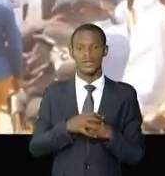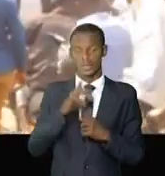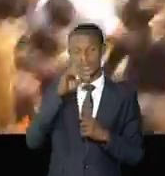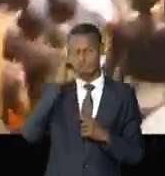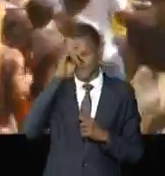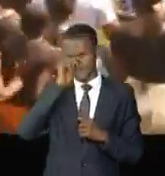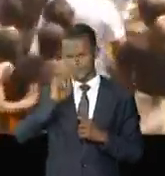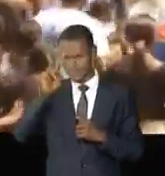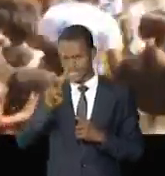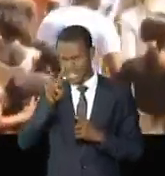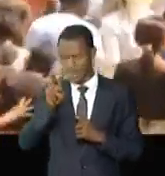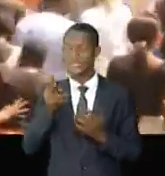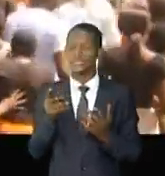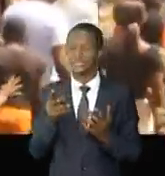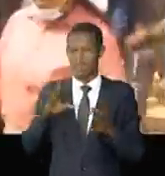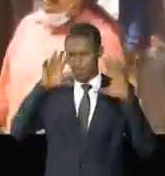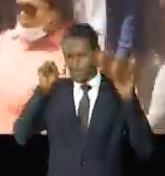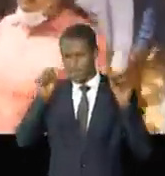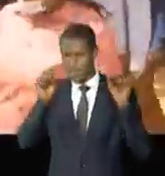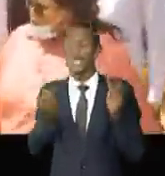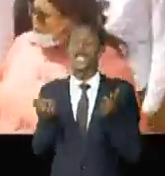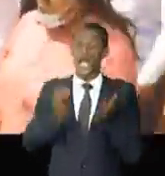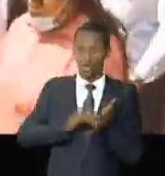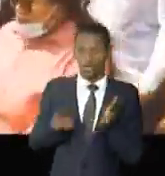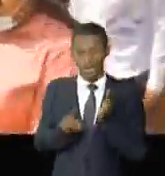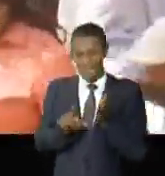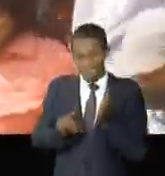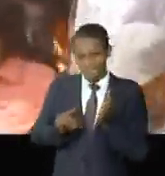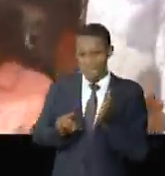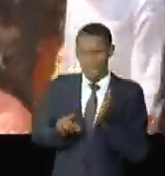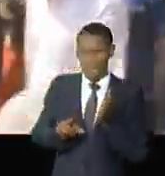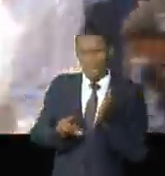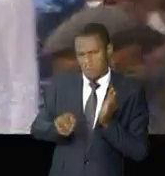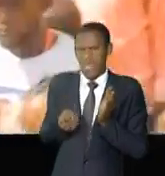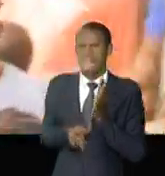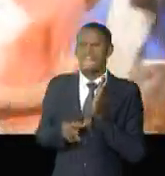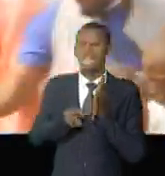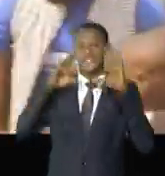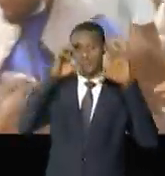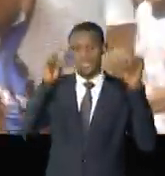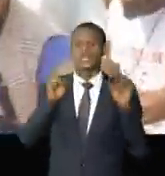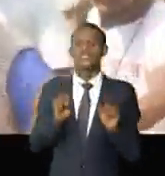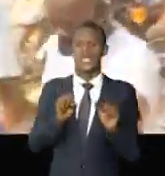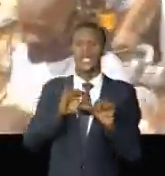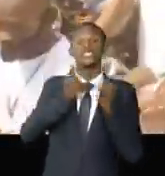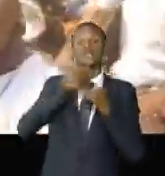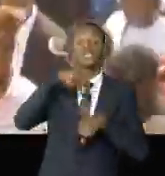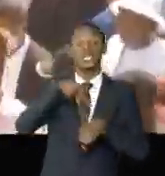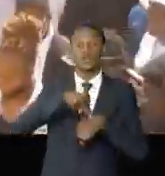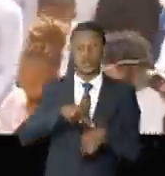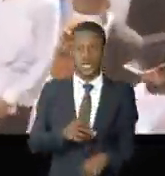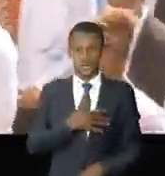du premier vice-président de l'Assemblée nationale Jean-Marc Kabound Akabound dans le district de Mouamba. Toujours plus proche de la